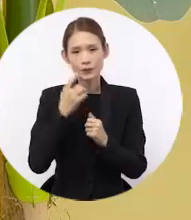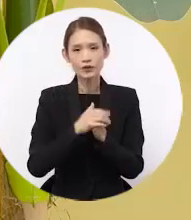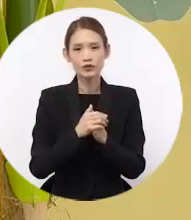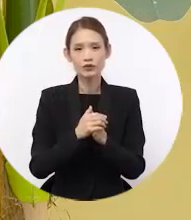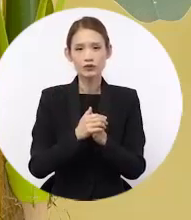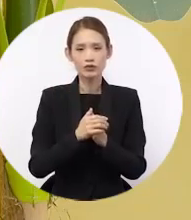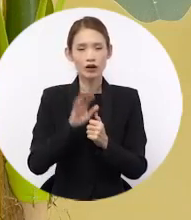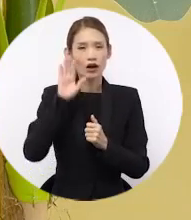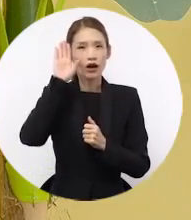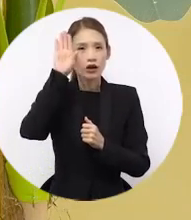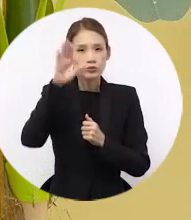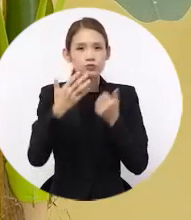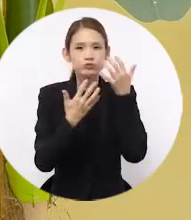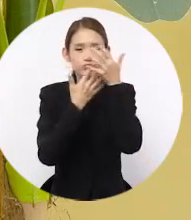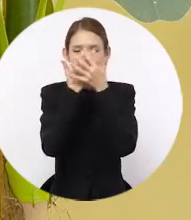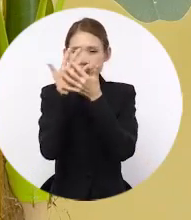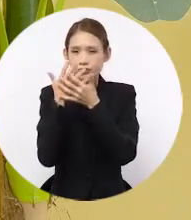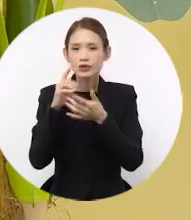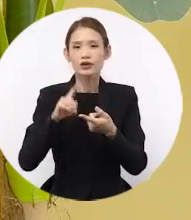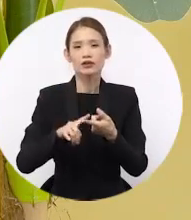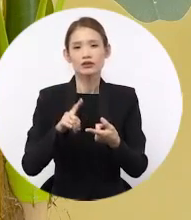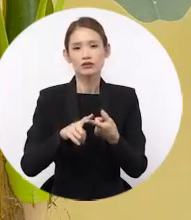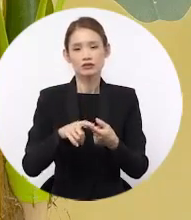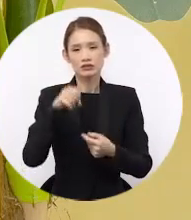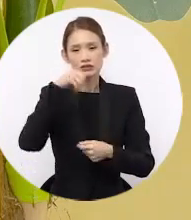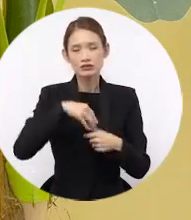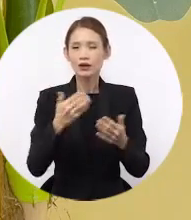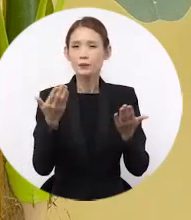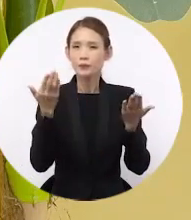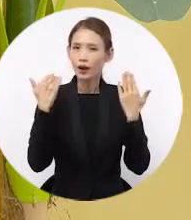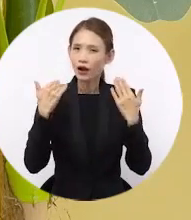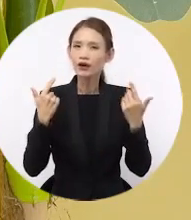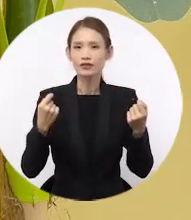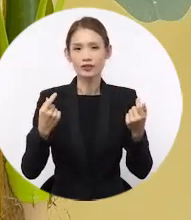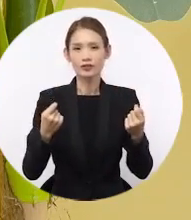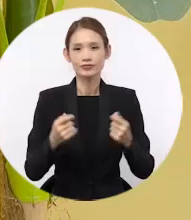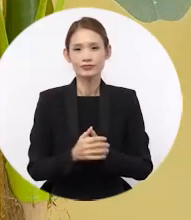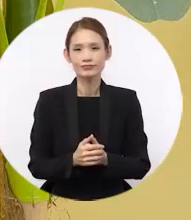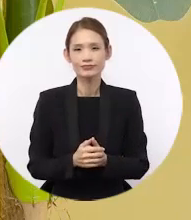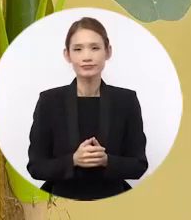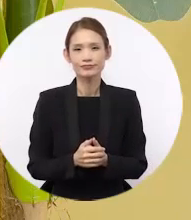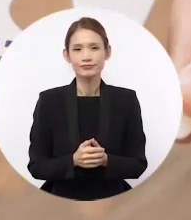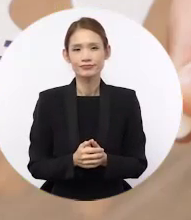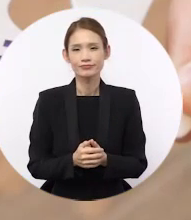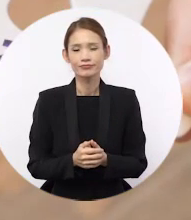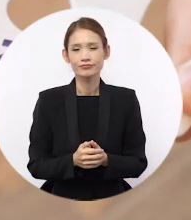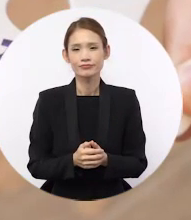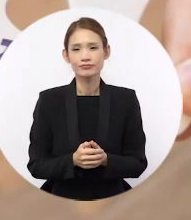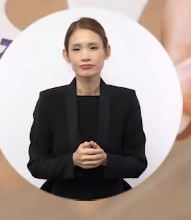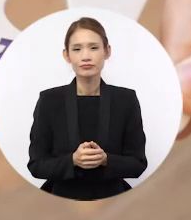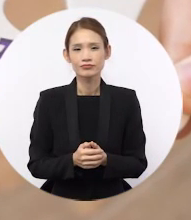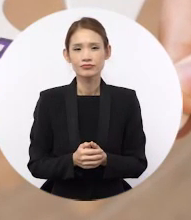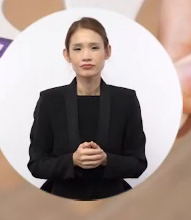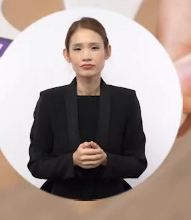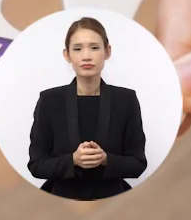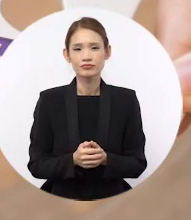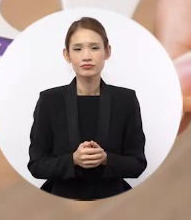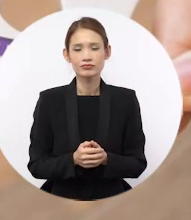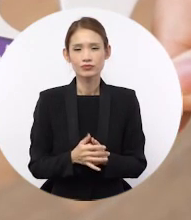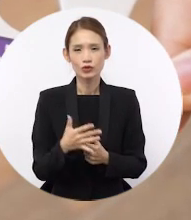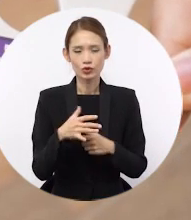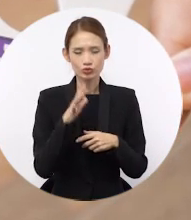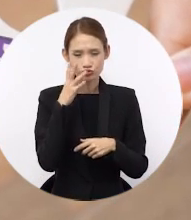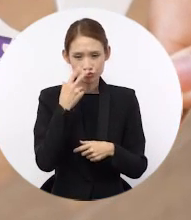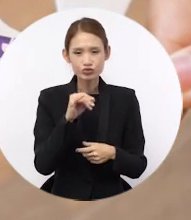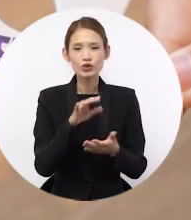사실 언제 올지 모르는 미래를 그냥 관망하는 일이 아닌가 하는 생각이 들어요. 그래서